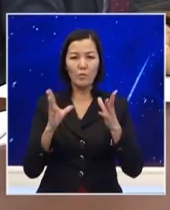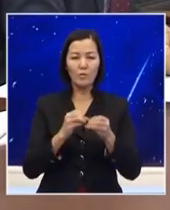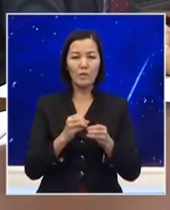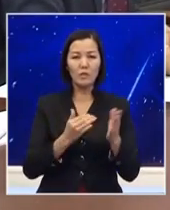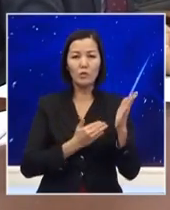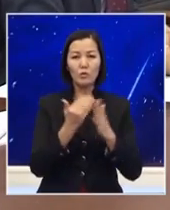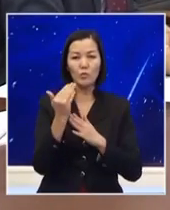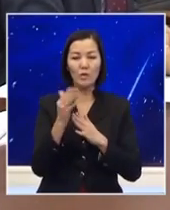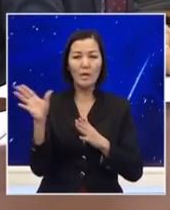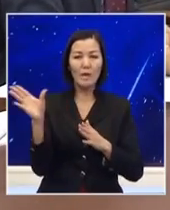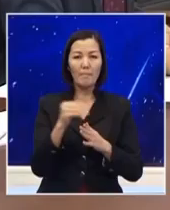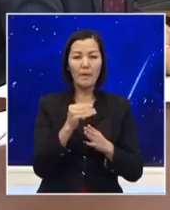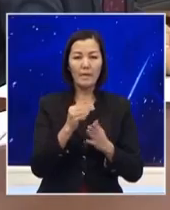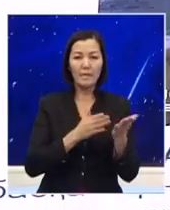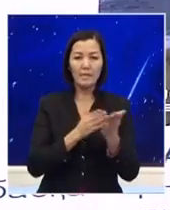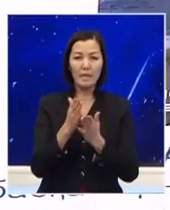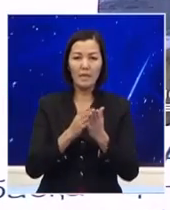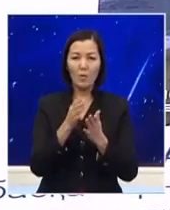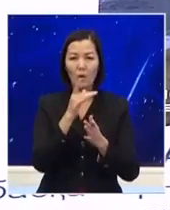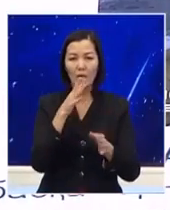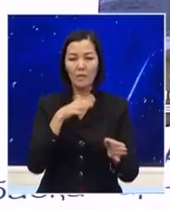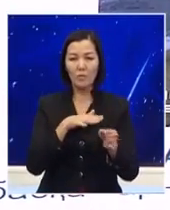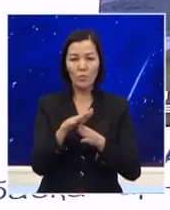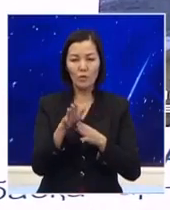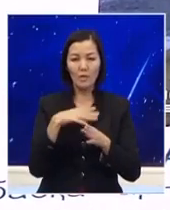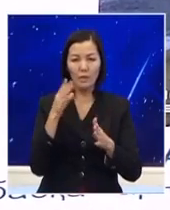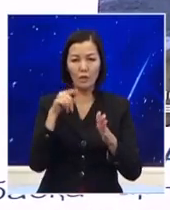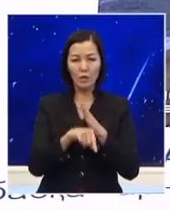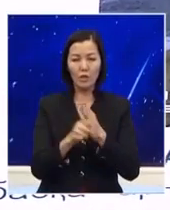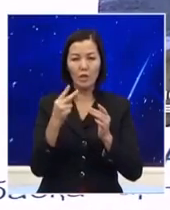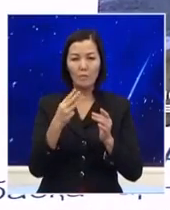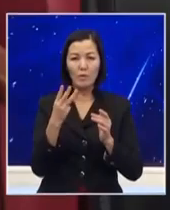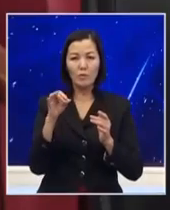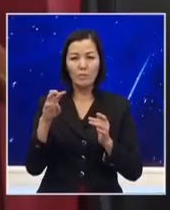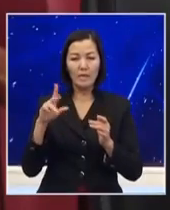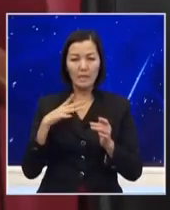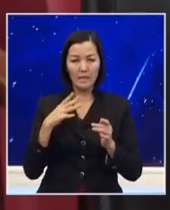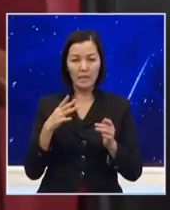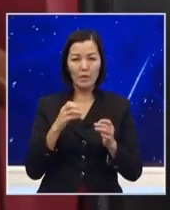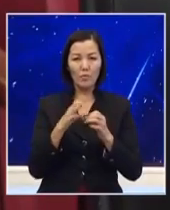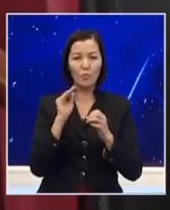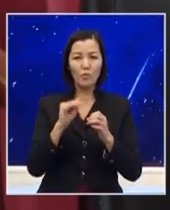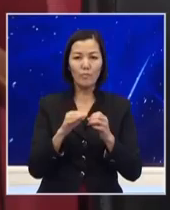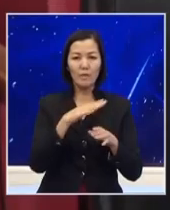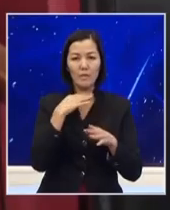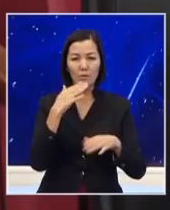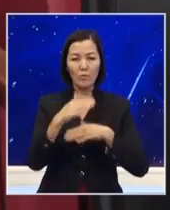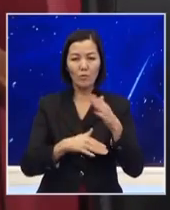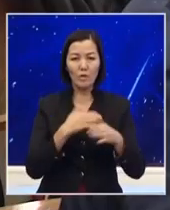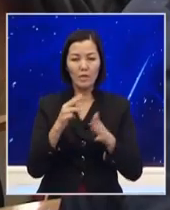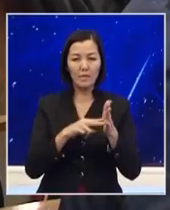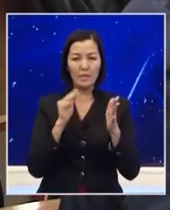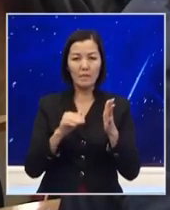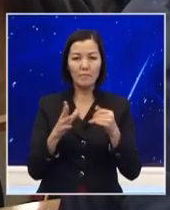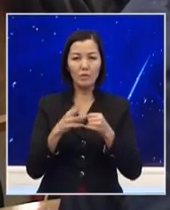көрсеткіші жоғары. Барлық индикаторлар уақытылы орындалды. Жалпы ішкі өнім 23 миллиард теңге. 14 мыңнан аса ет өндірілді. 8 мың